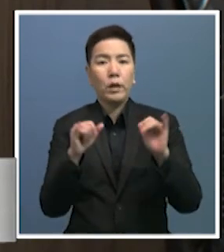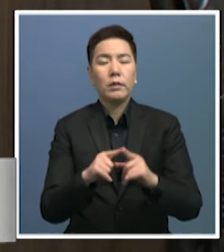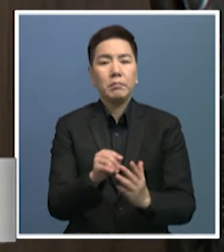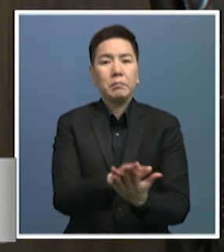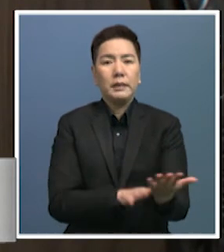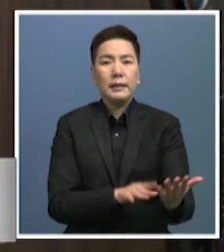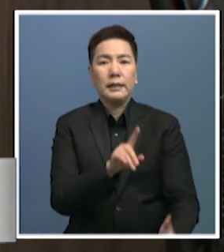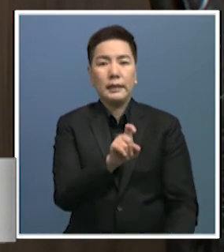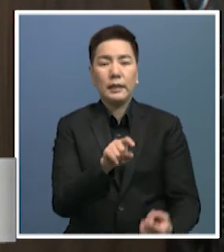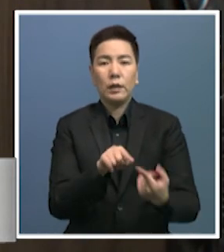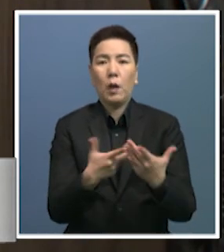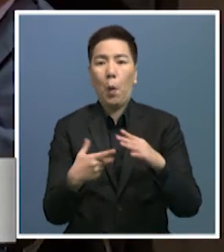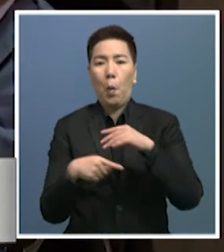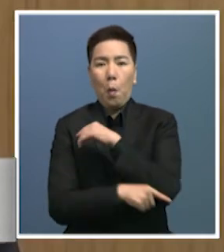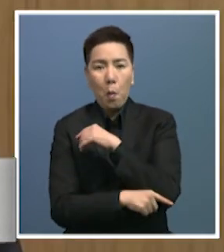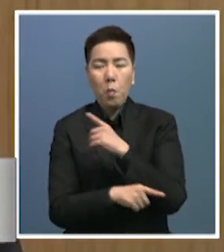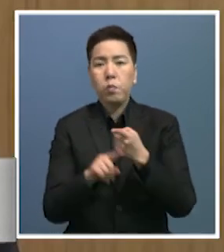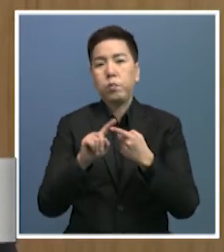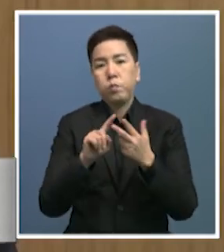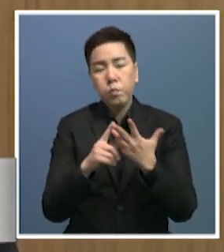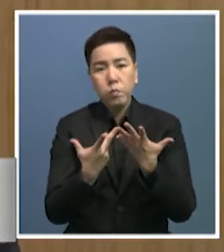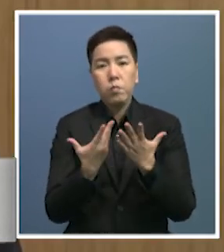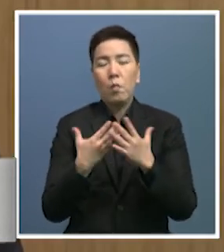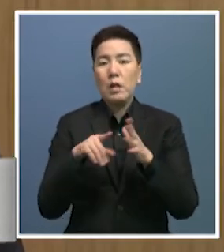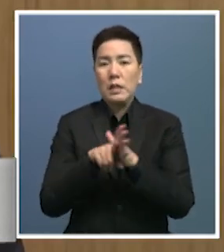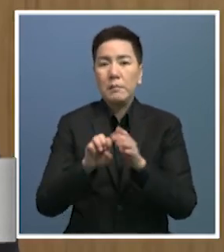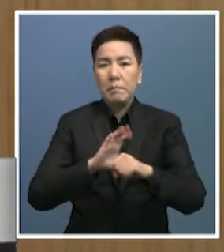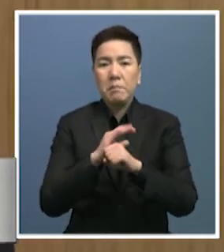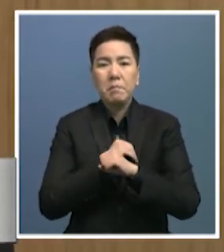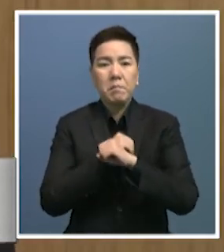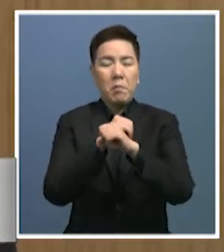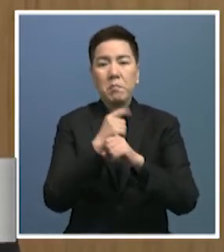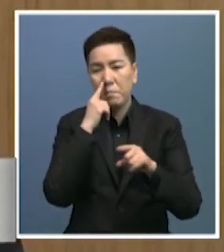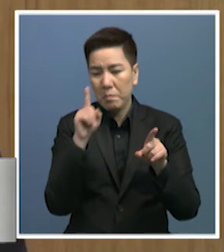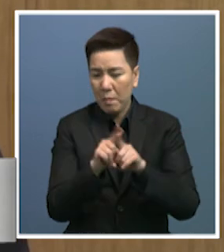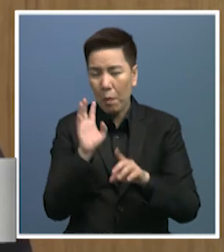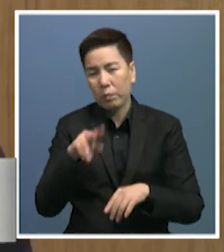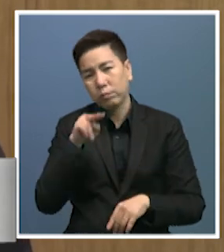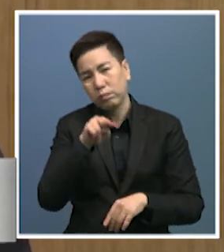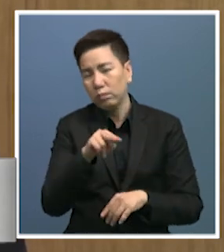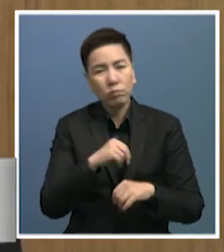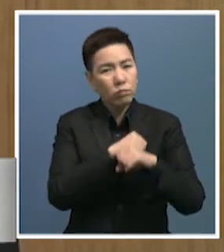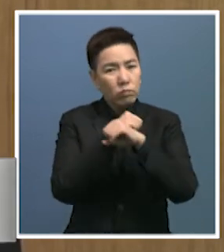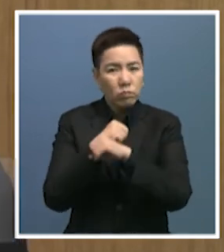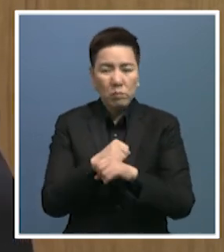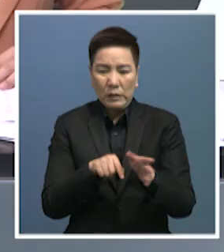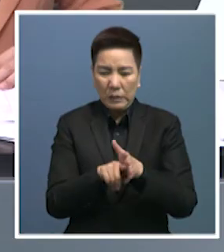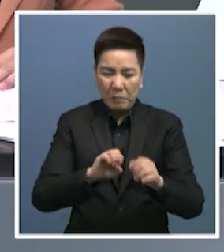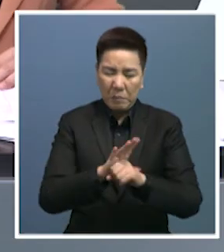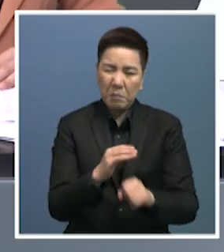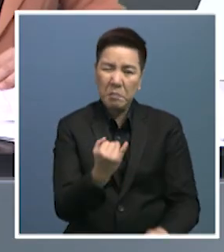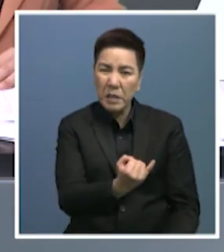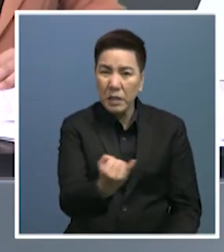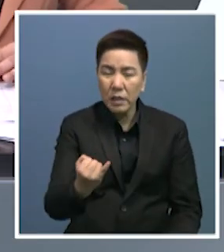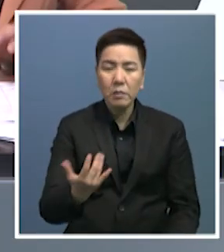ประเทศเสียหายโดยเฉพาะเรื่องการทุจริตรวมถึงการรับมือโคบิ 19ทีอาจจะถูกมองว่ารับมือได้ไม่ค่อยดี